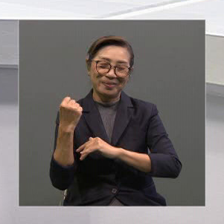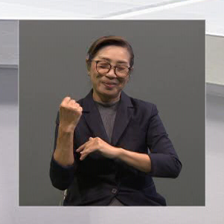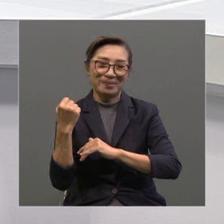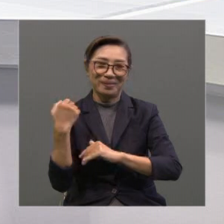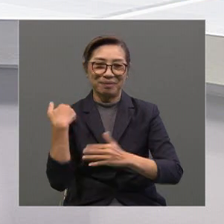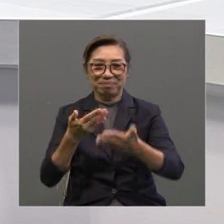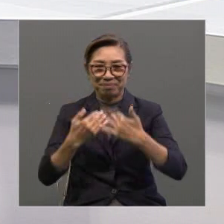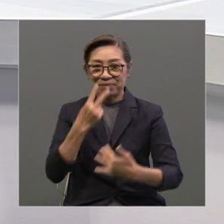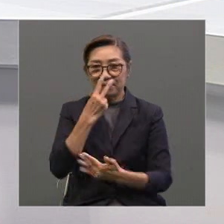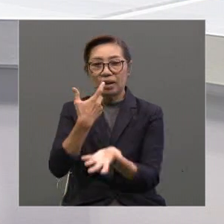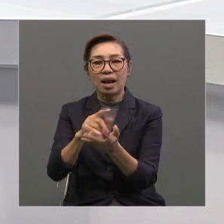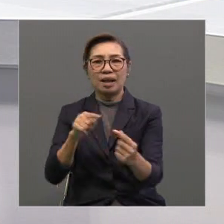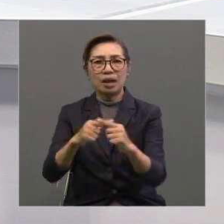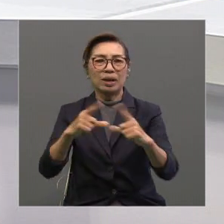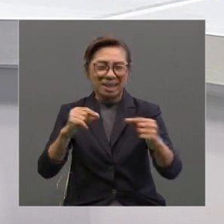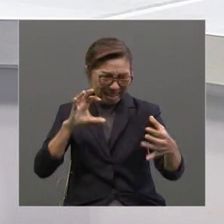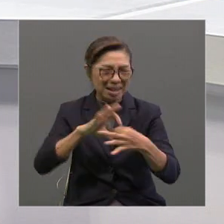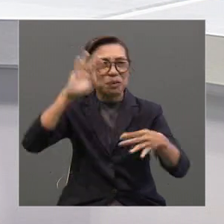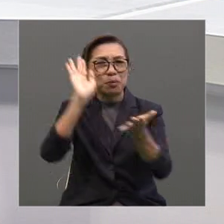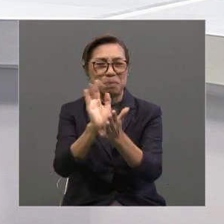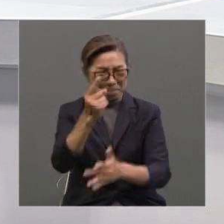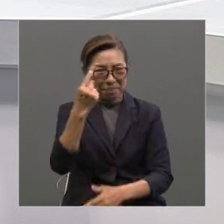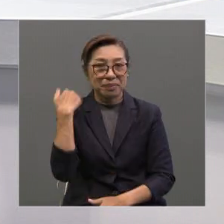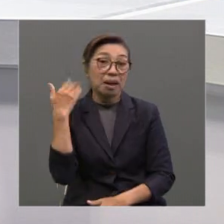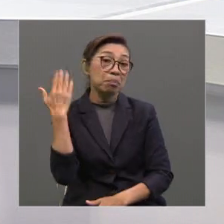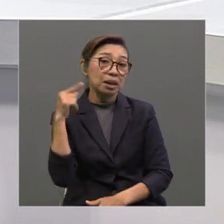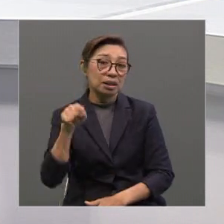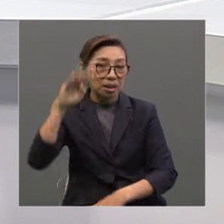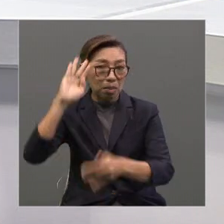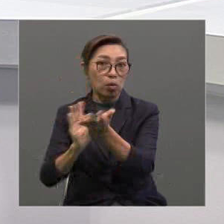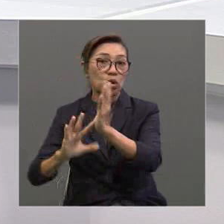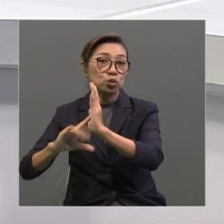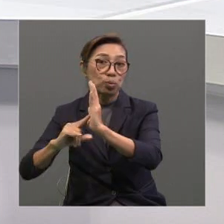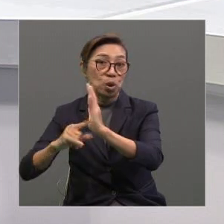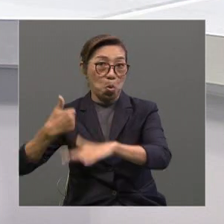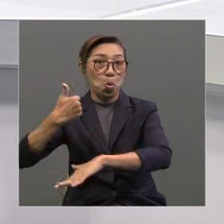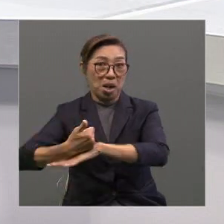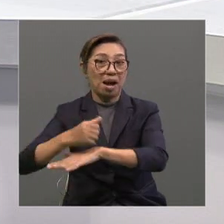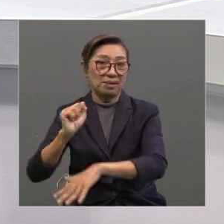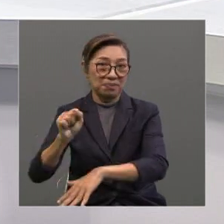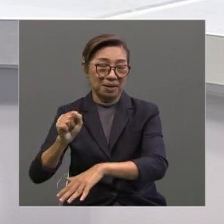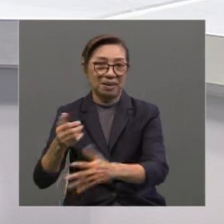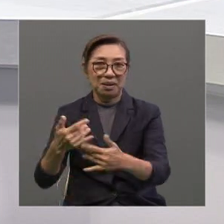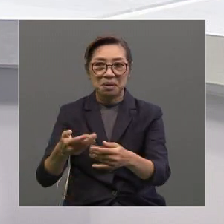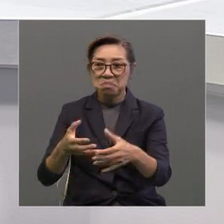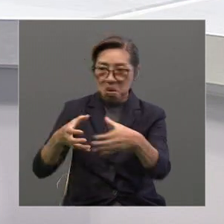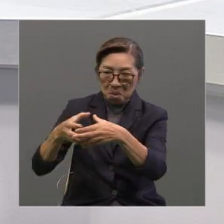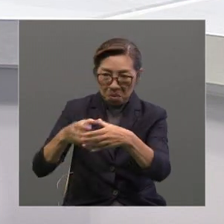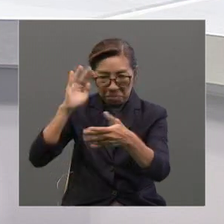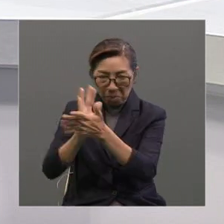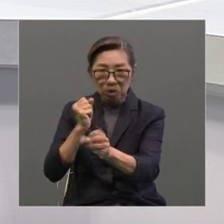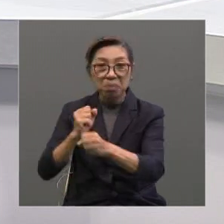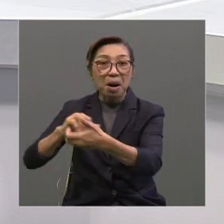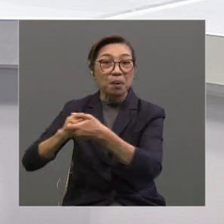ดูอ refinng1 พระดี ขจงของกตำร moderator ที่ป่องเมอ 1รู่เป็ตำรวจชมุี ระดับถผู้กันเลย semester athleteและกมลกน้อหลายคน